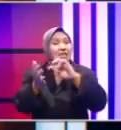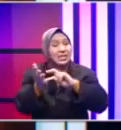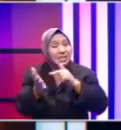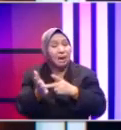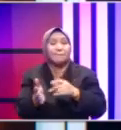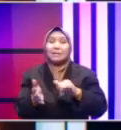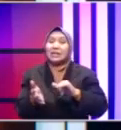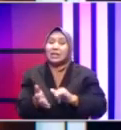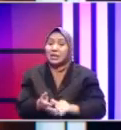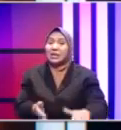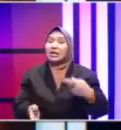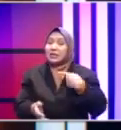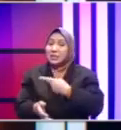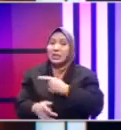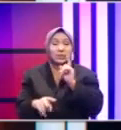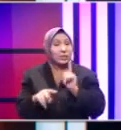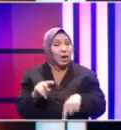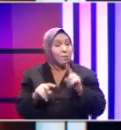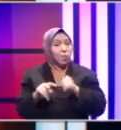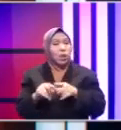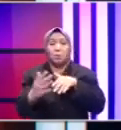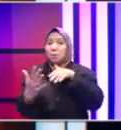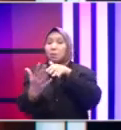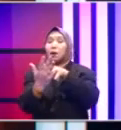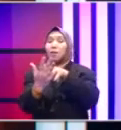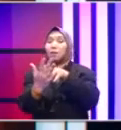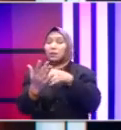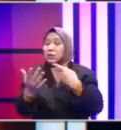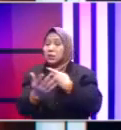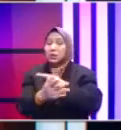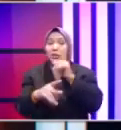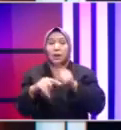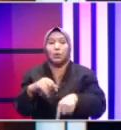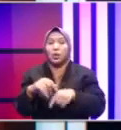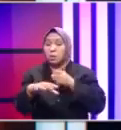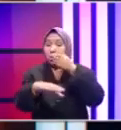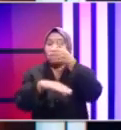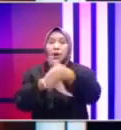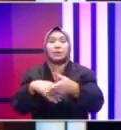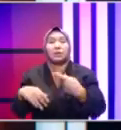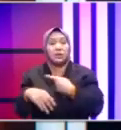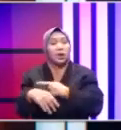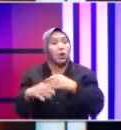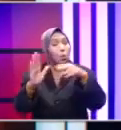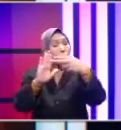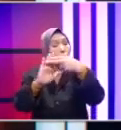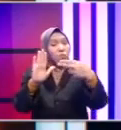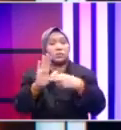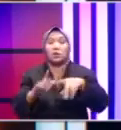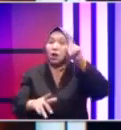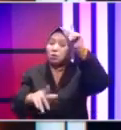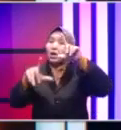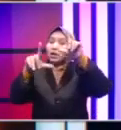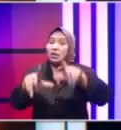bermaksud apel kita tidak boleh ceroboh kita tidak boleh melampaui jadi hukum Ya Allah